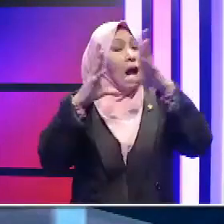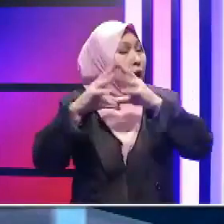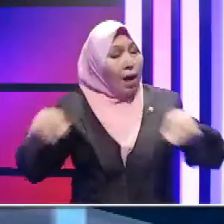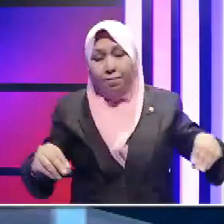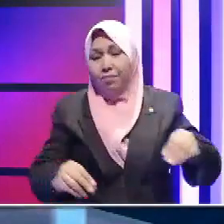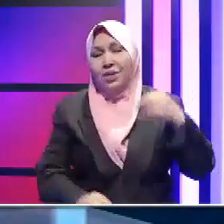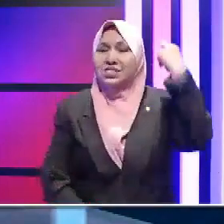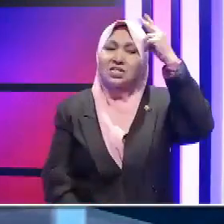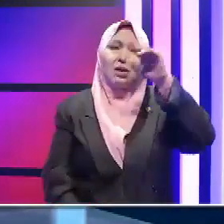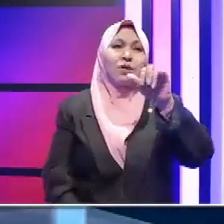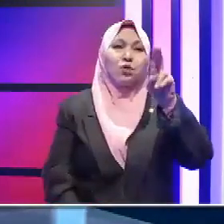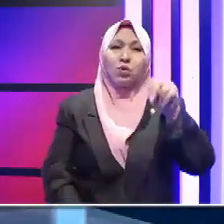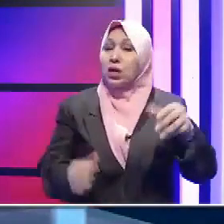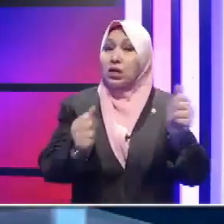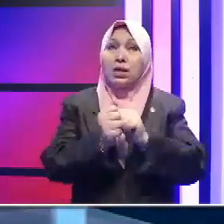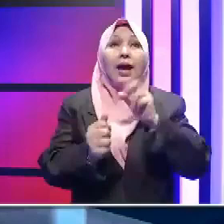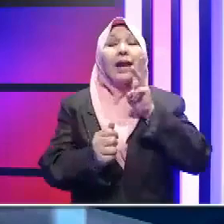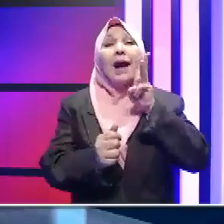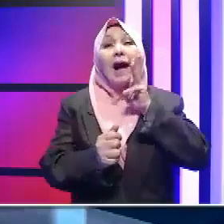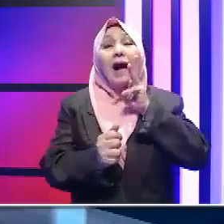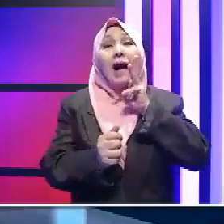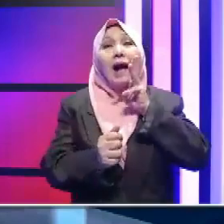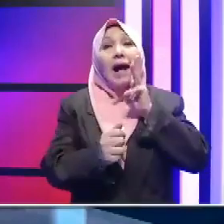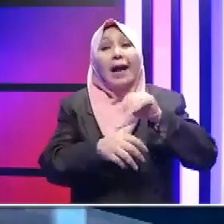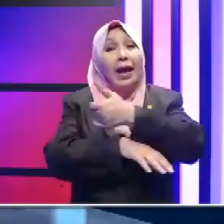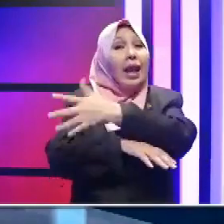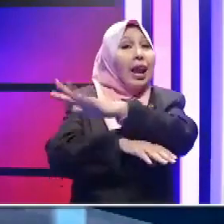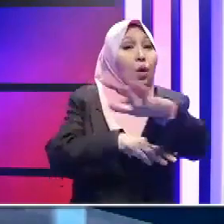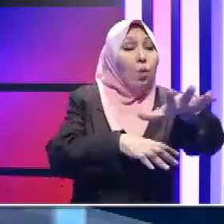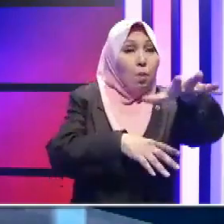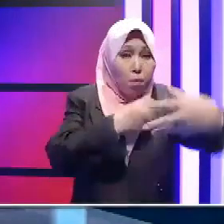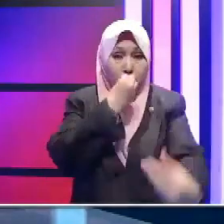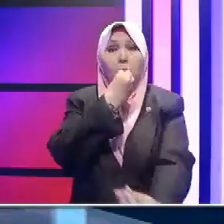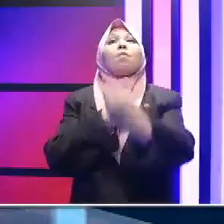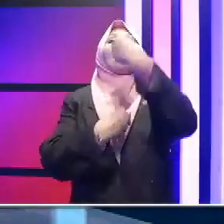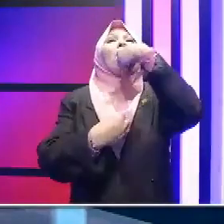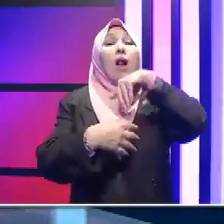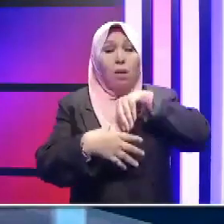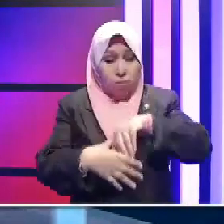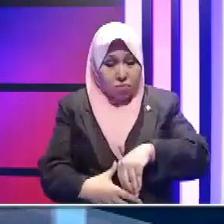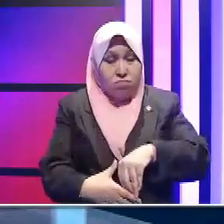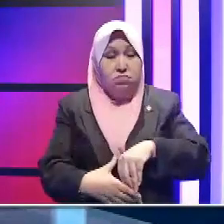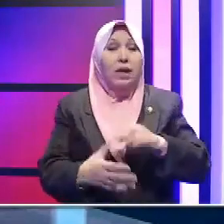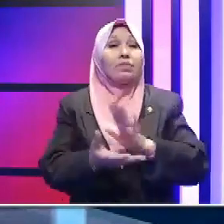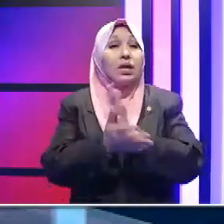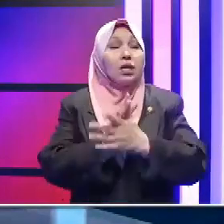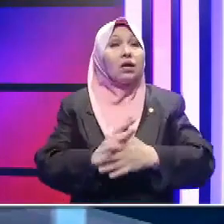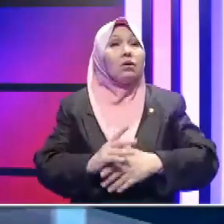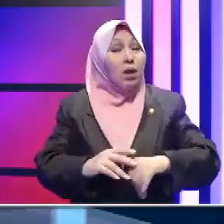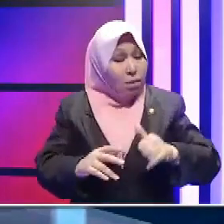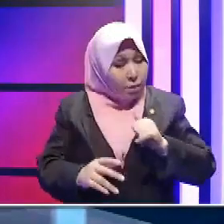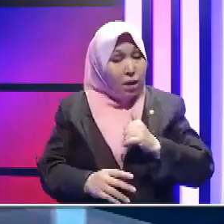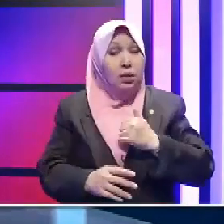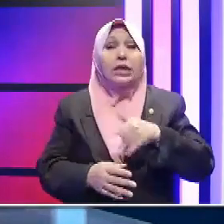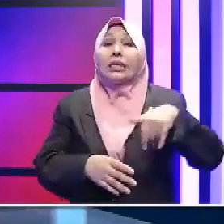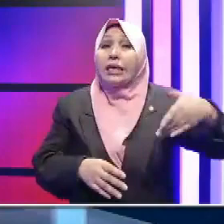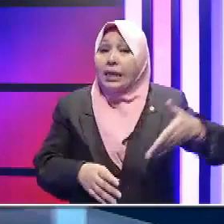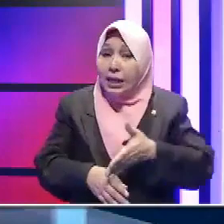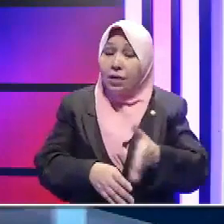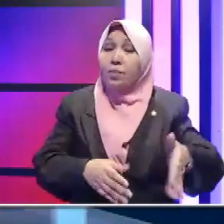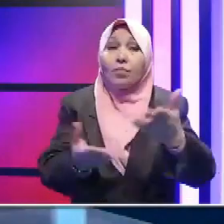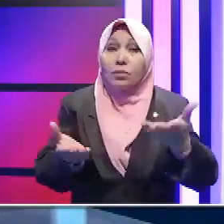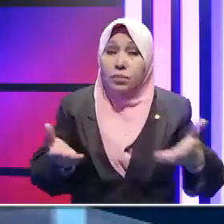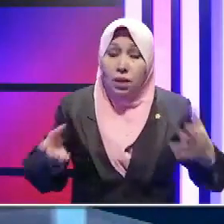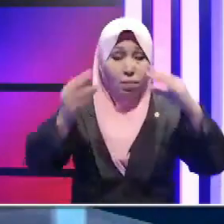Nabi Yunus dengan air laut masuk tertelan masuk ke dalam perut rupa-rupanya penyebutan ikan disini